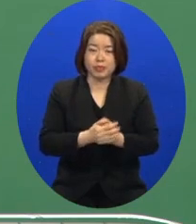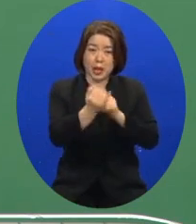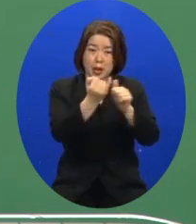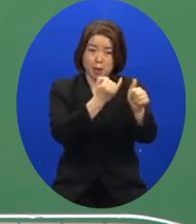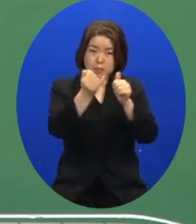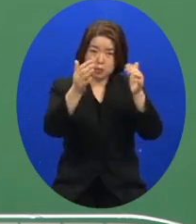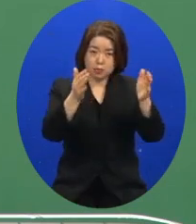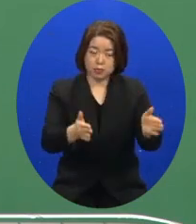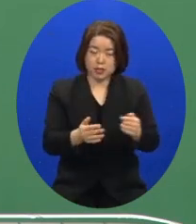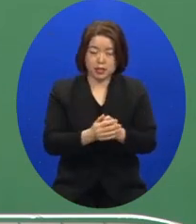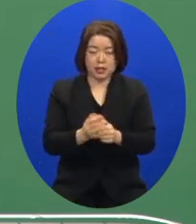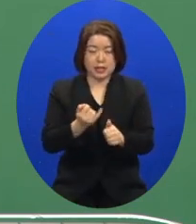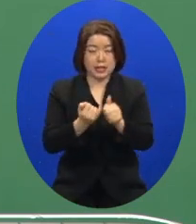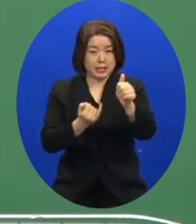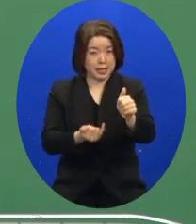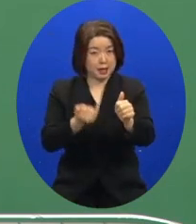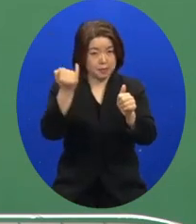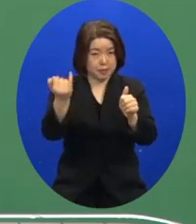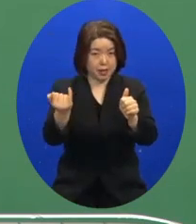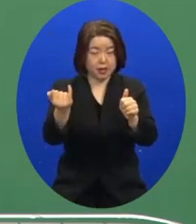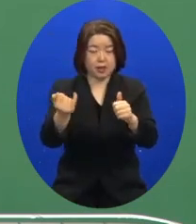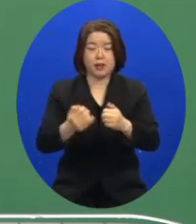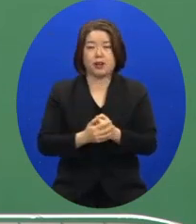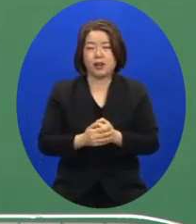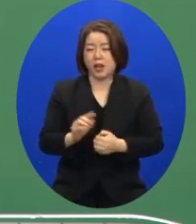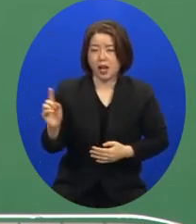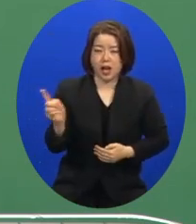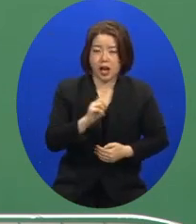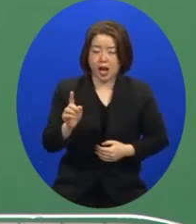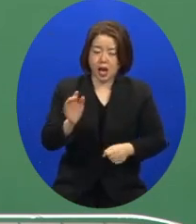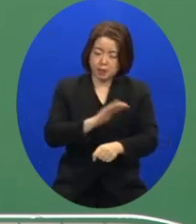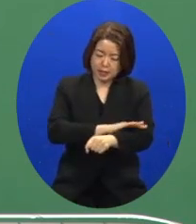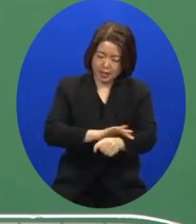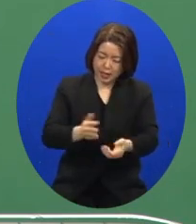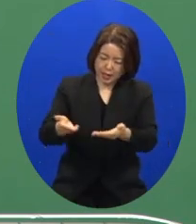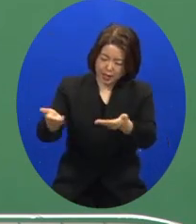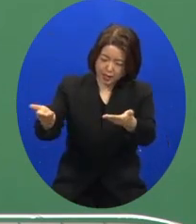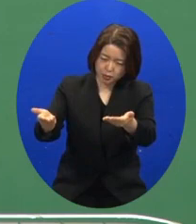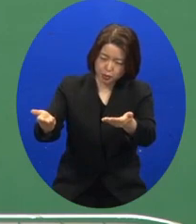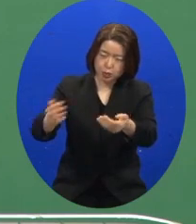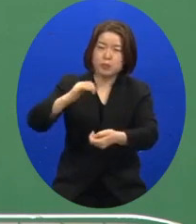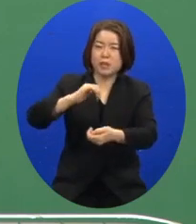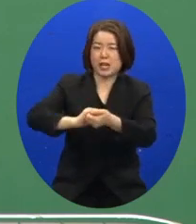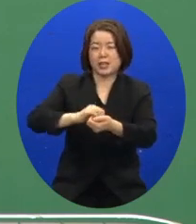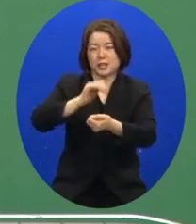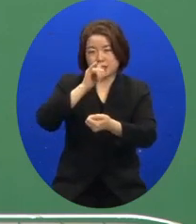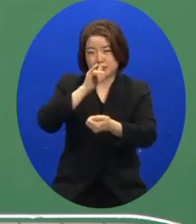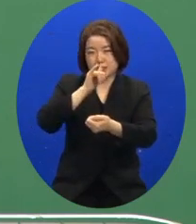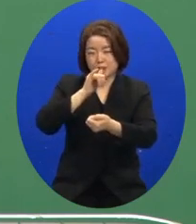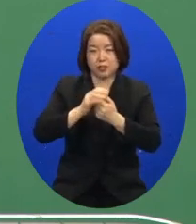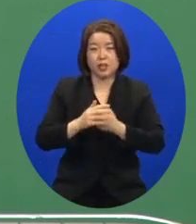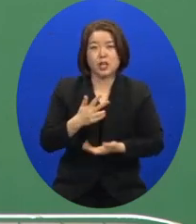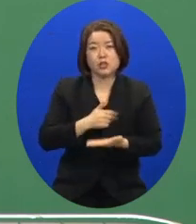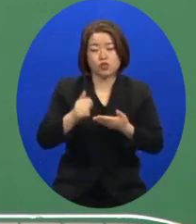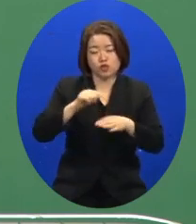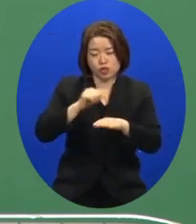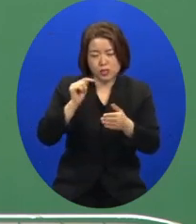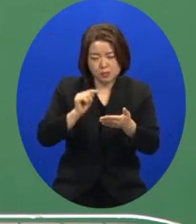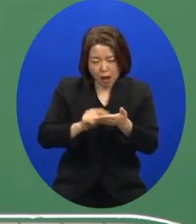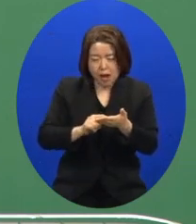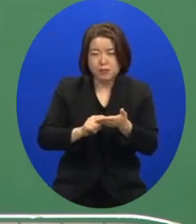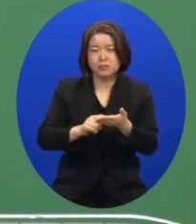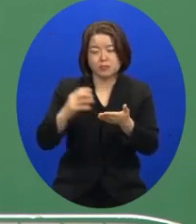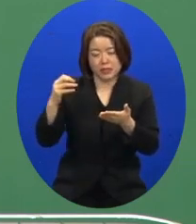사이에 남편과 아내로서 아무리 잘하려고 애를 써도 한계가 있어요. 주님의 마음이어야